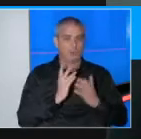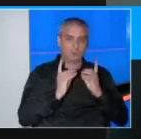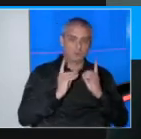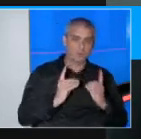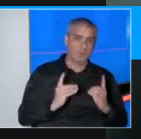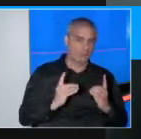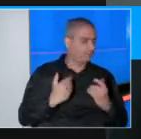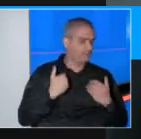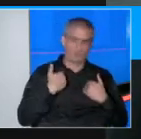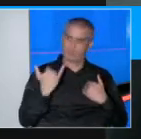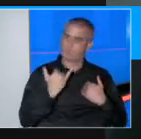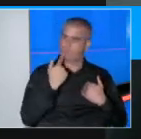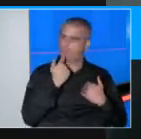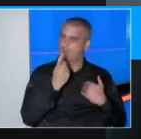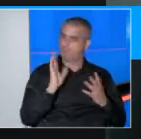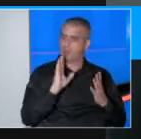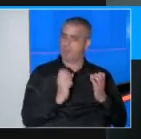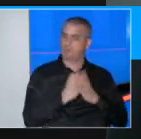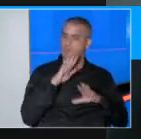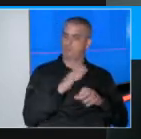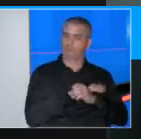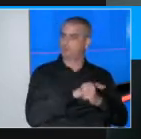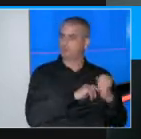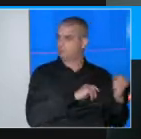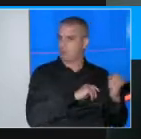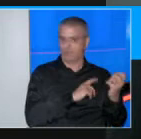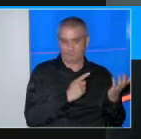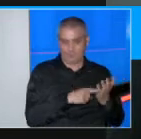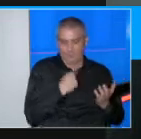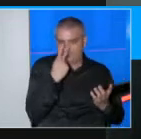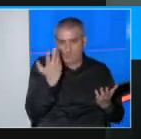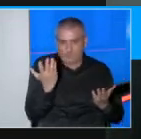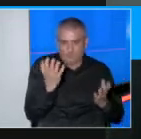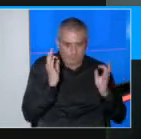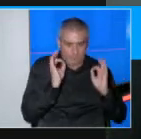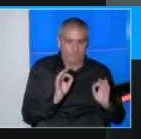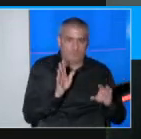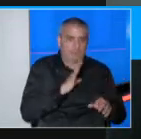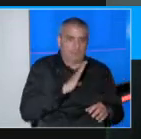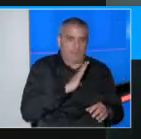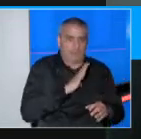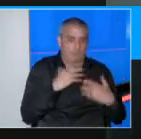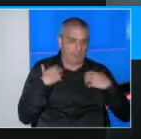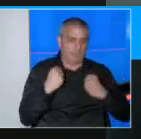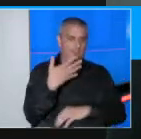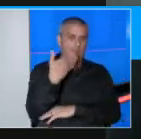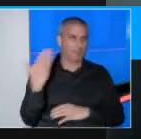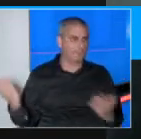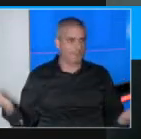ודרך, אנחנו תמיד קוראים להם אל תקימו ממשלת שמאל, כי אנחנו רואים חד משמעית שיש פה סכנה לביטחון